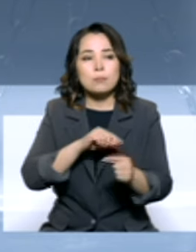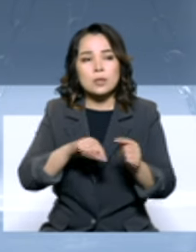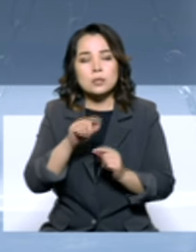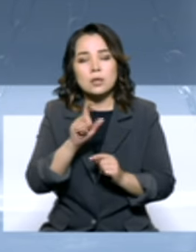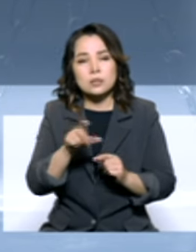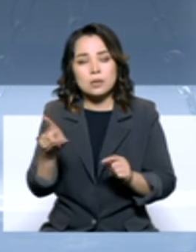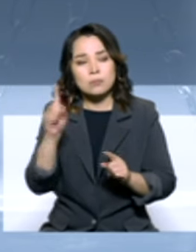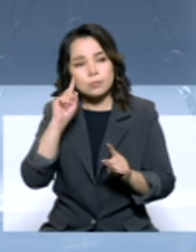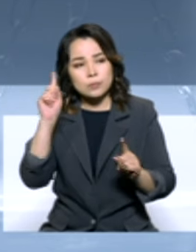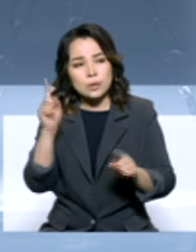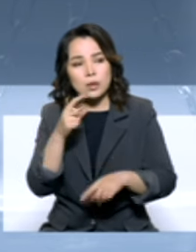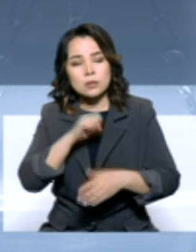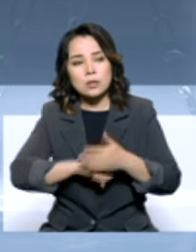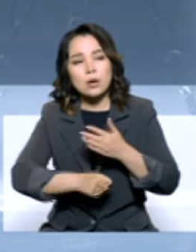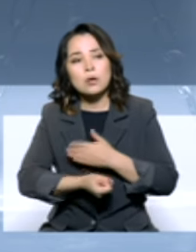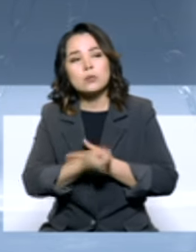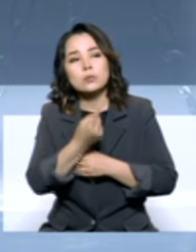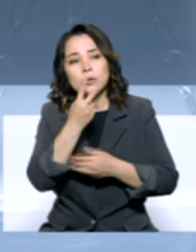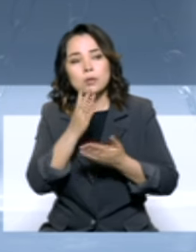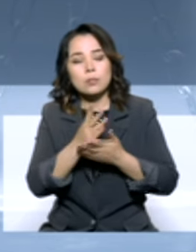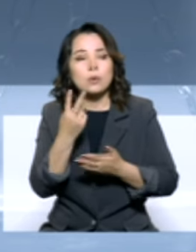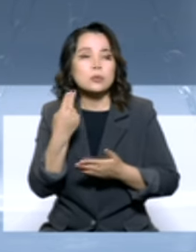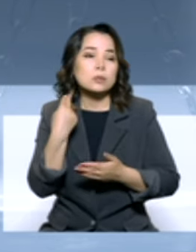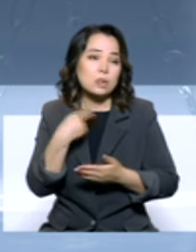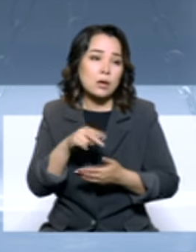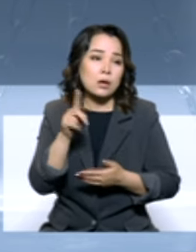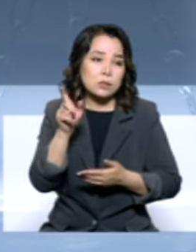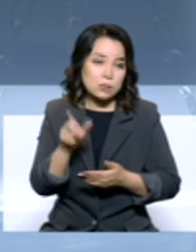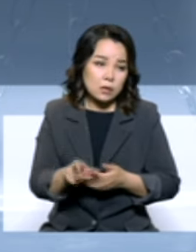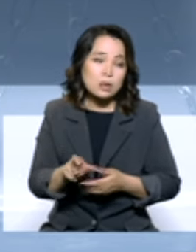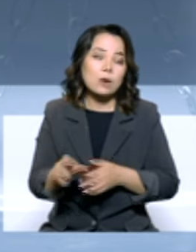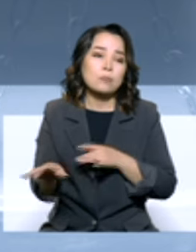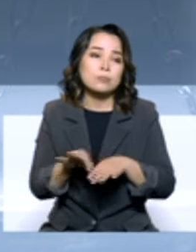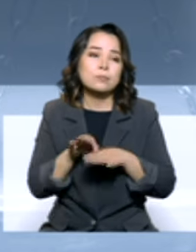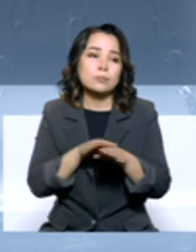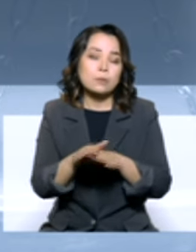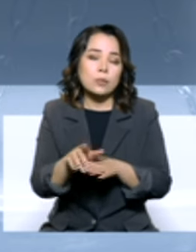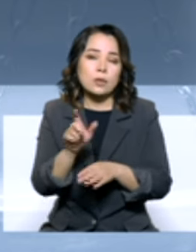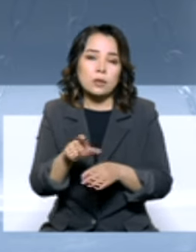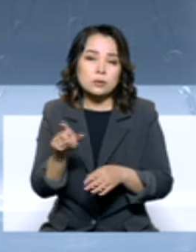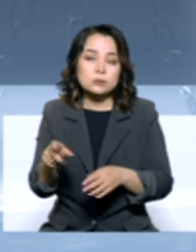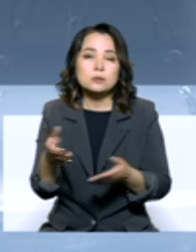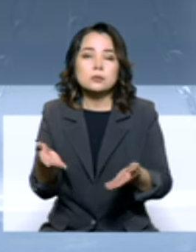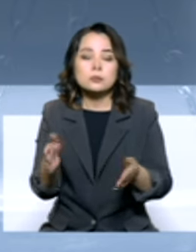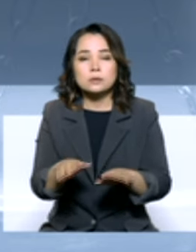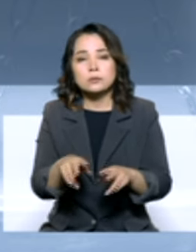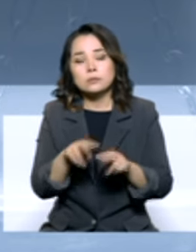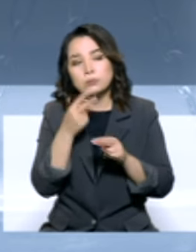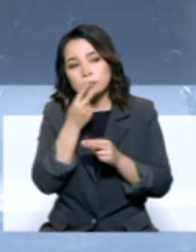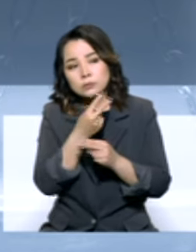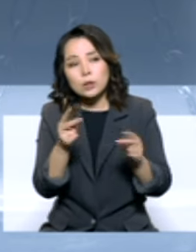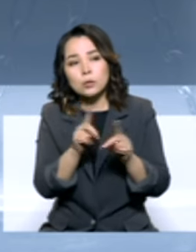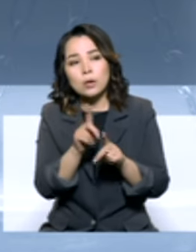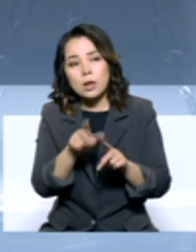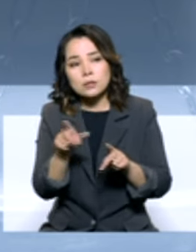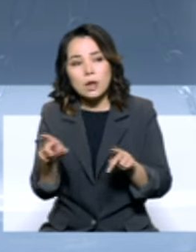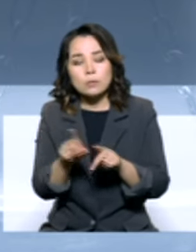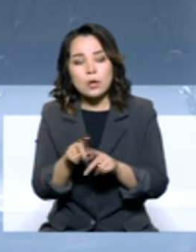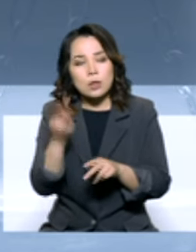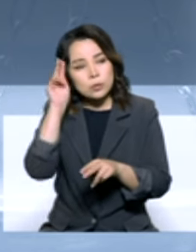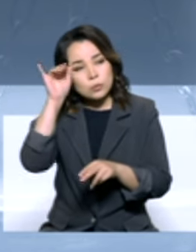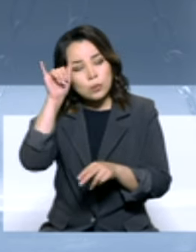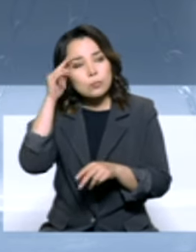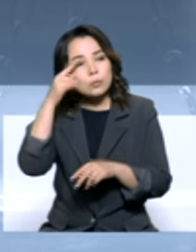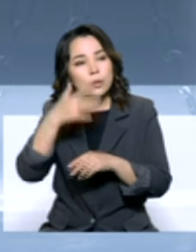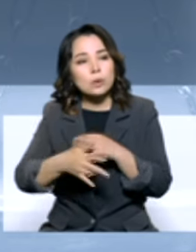болғанын білеміз. Біреуін отырғызып, осы процесті қарап отырған қалғандарға сабақ бересіздер. Бостандыққа